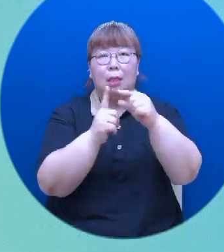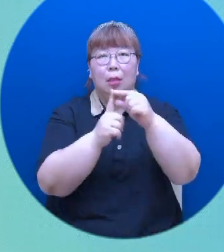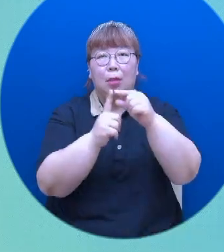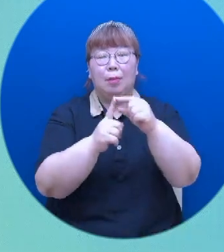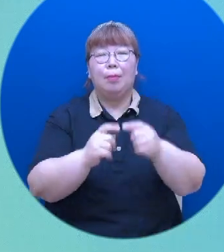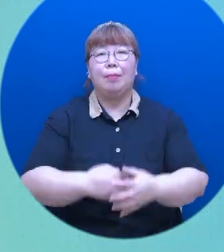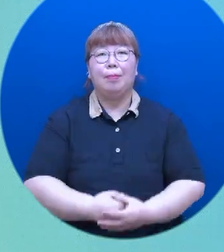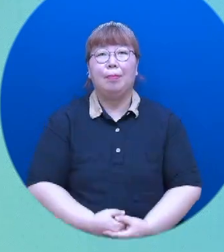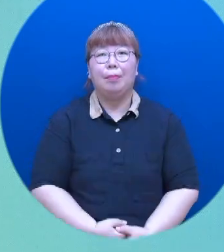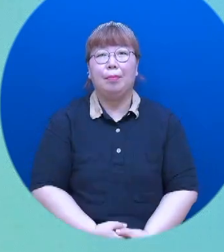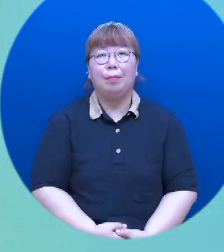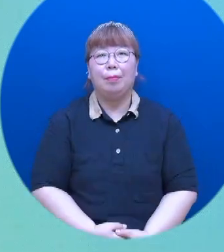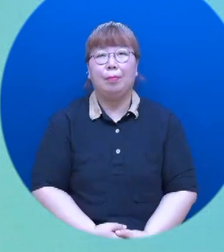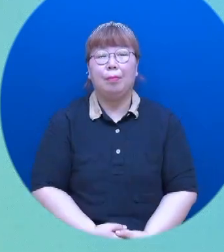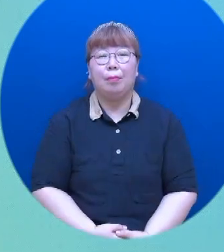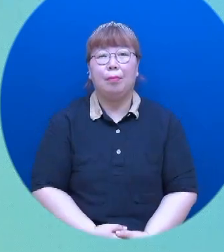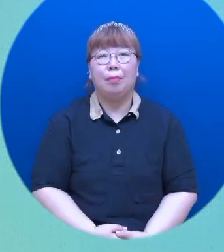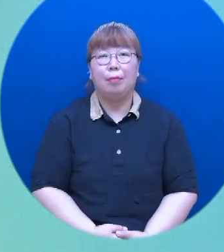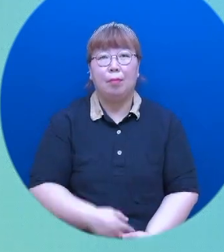이분은 이 책에서